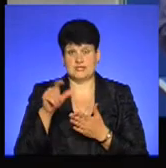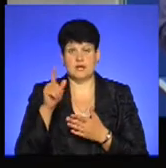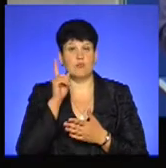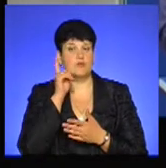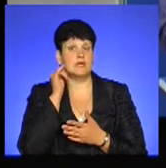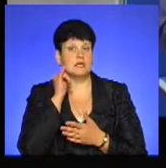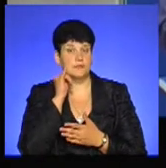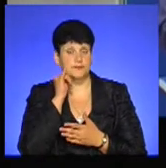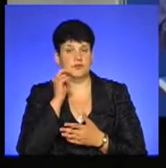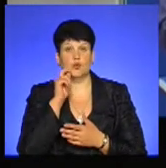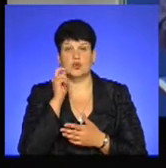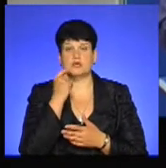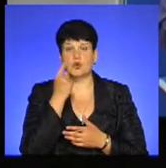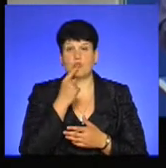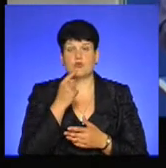телефон, з української мови